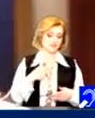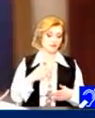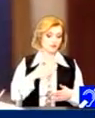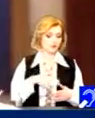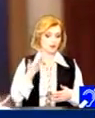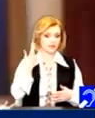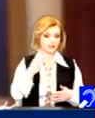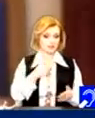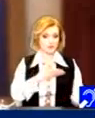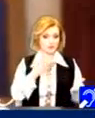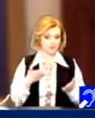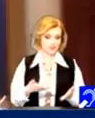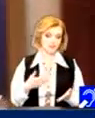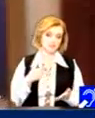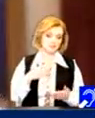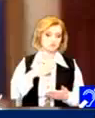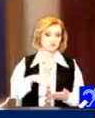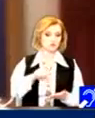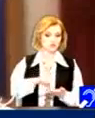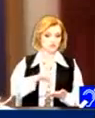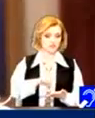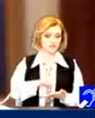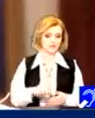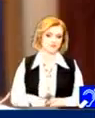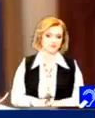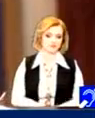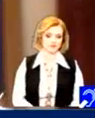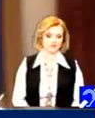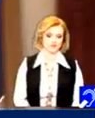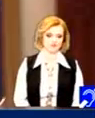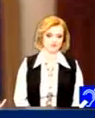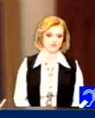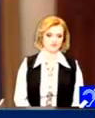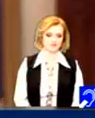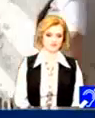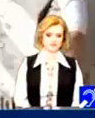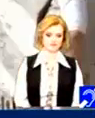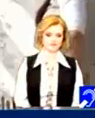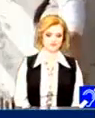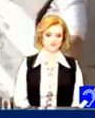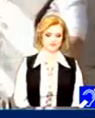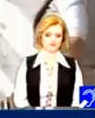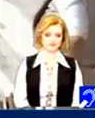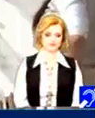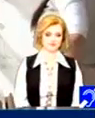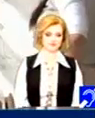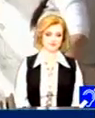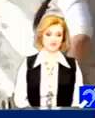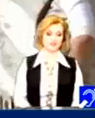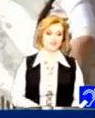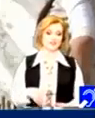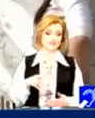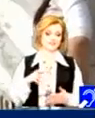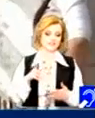anume este ceva unde fiecare dintre noi se regăsește, este acel imbol de a face ceva, de a scoate niște vicii